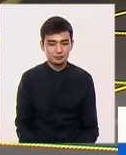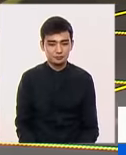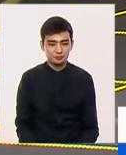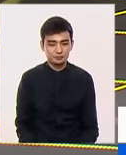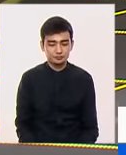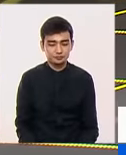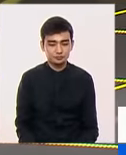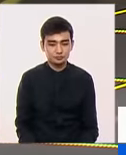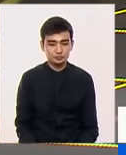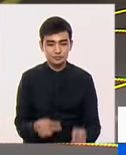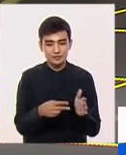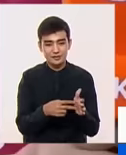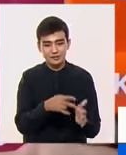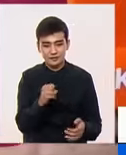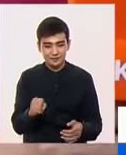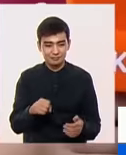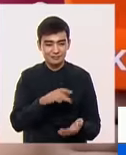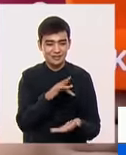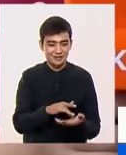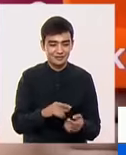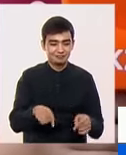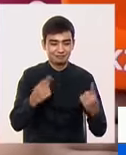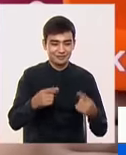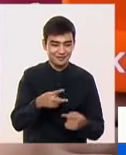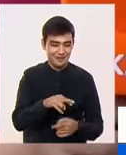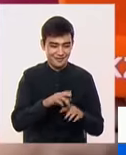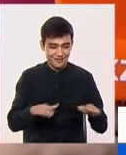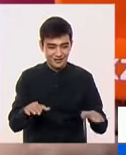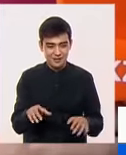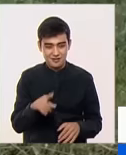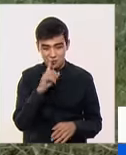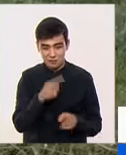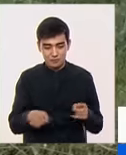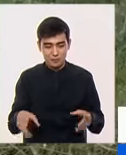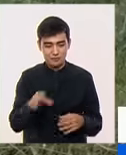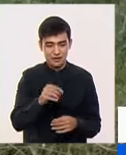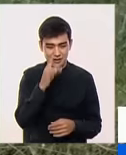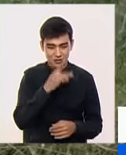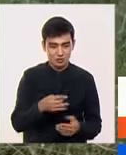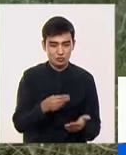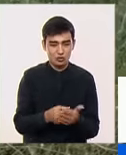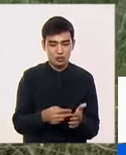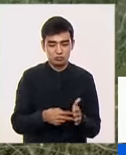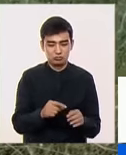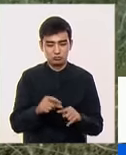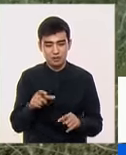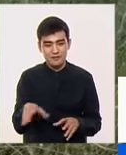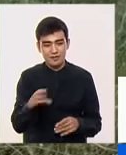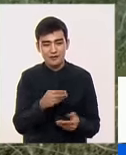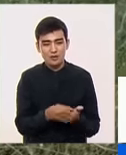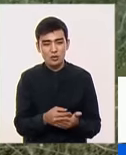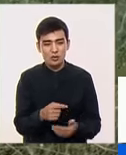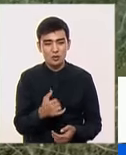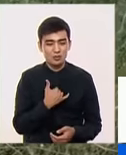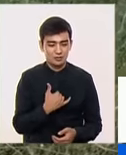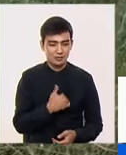цены на услуги центров развития для детей выросли за год почти во всех регионах и наибольшее удорожание в этом сегменте наблюдается